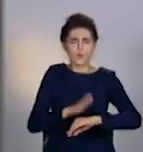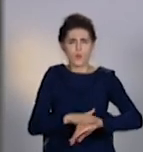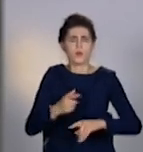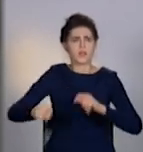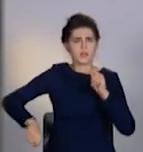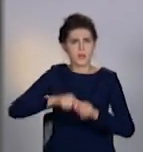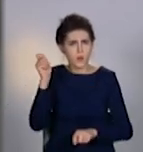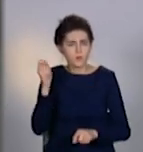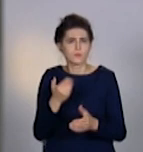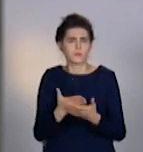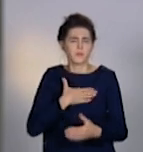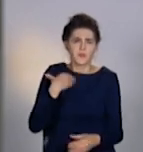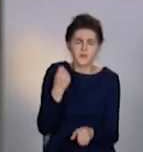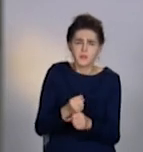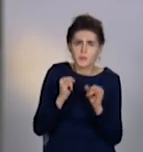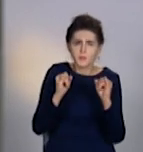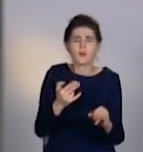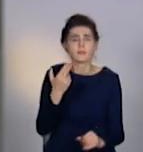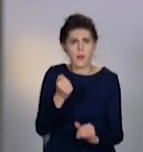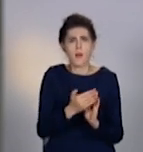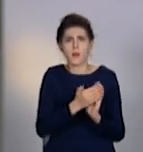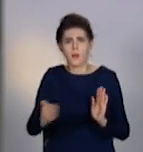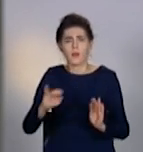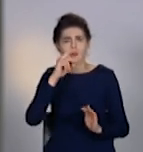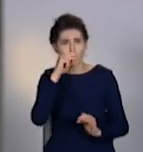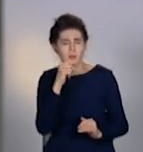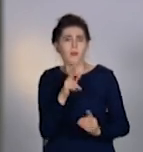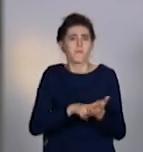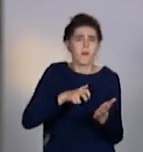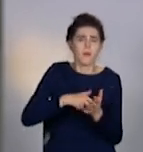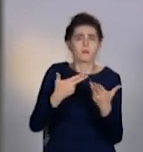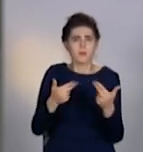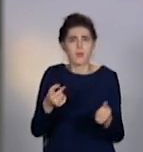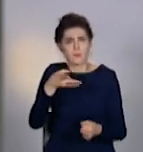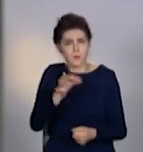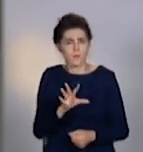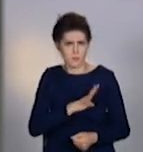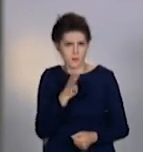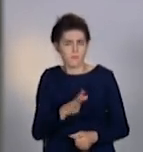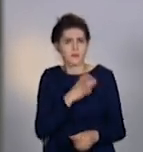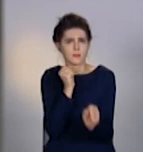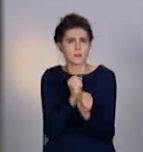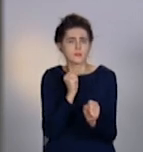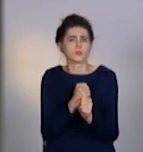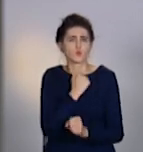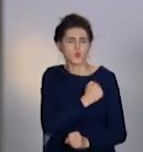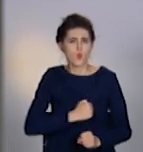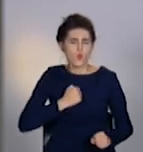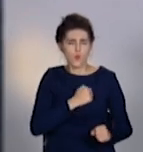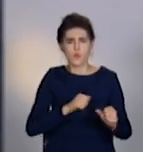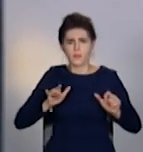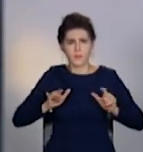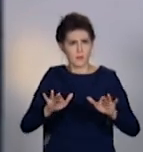вони дуже розкаюються за свій вчинок, але, вибачте, назад уже плівку не